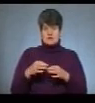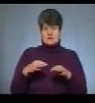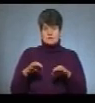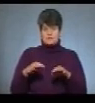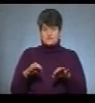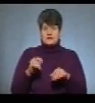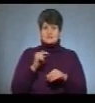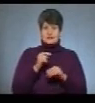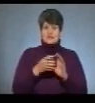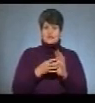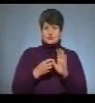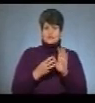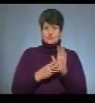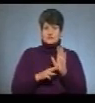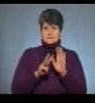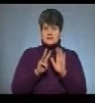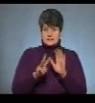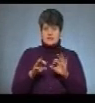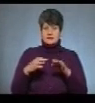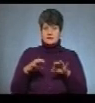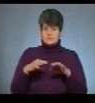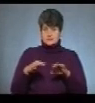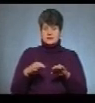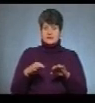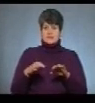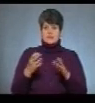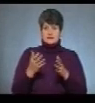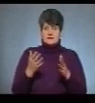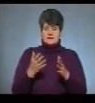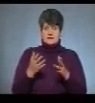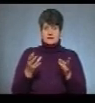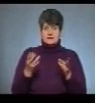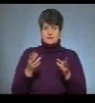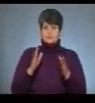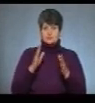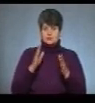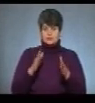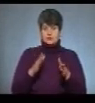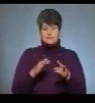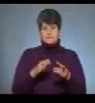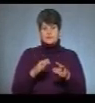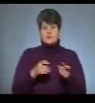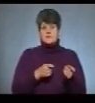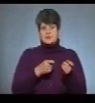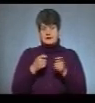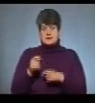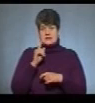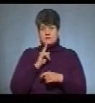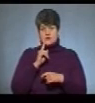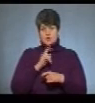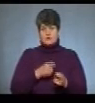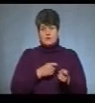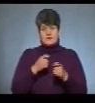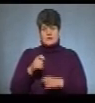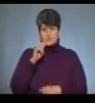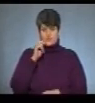них 983 транспортні засоби, які підлягають, були ввезені в режимі транзиту або тимчасового ввезення в